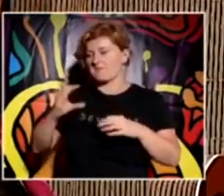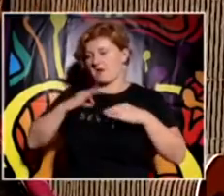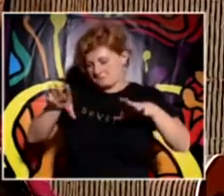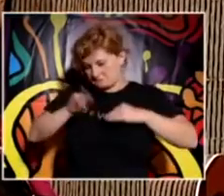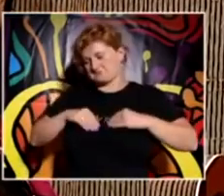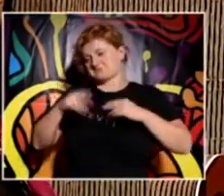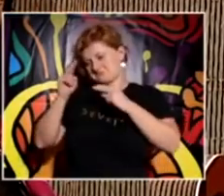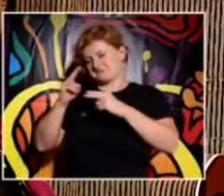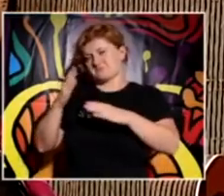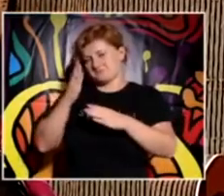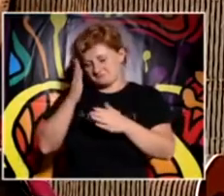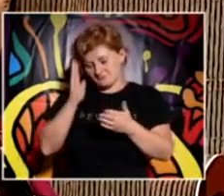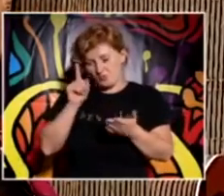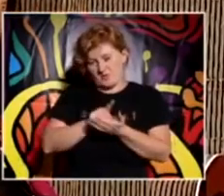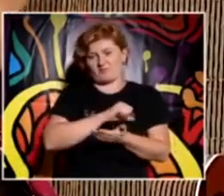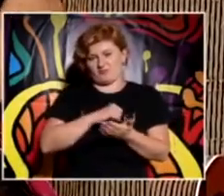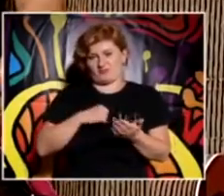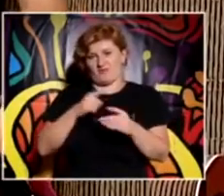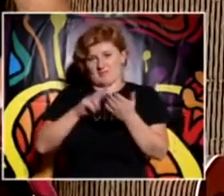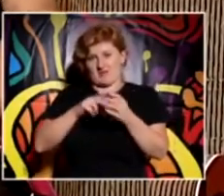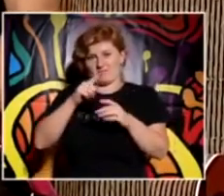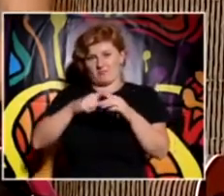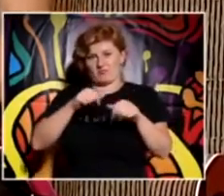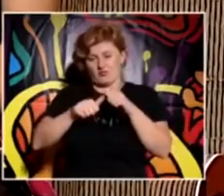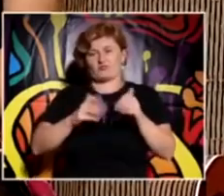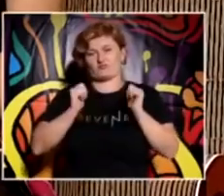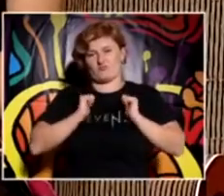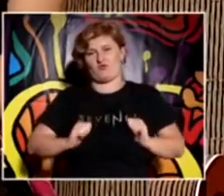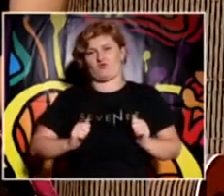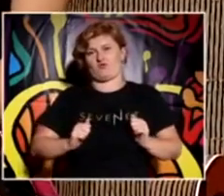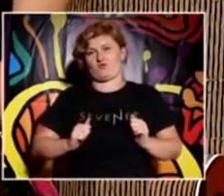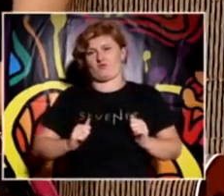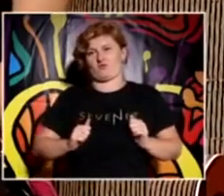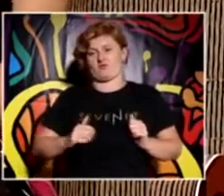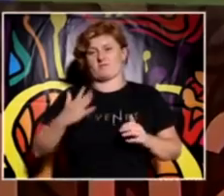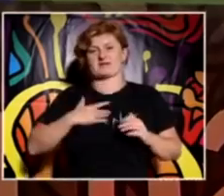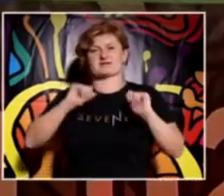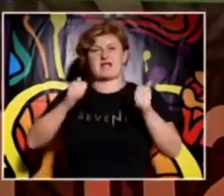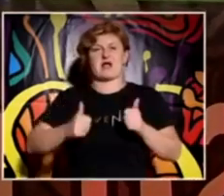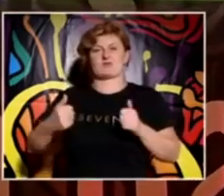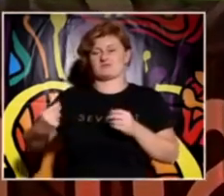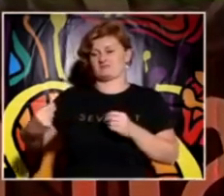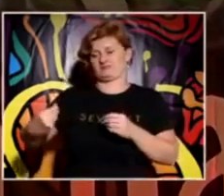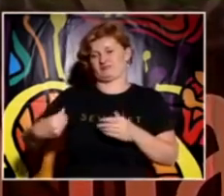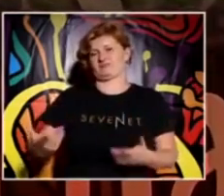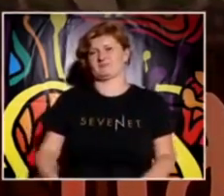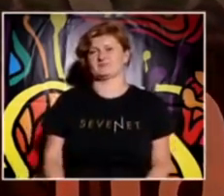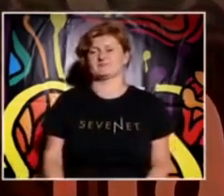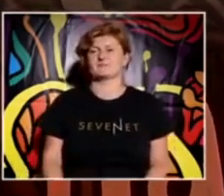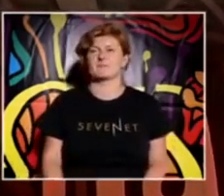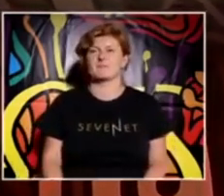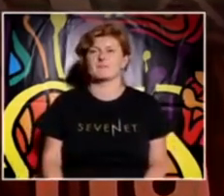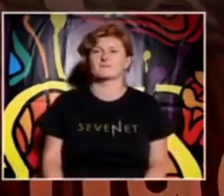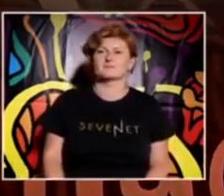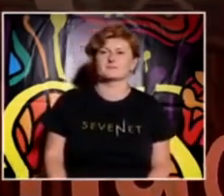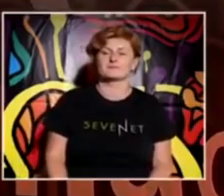znalazły się też takie dobre osoby i my mieliśmy raz, że spokój, a dwa, że mieliśmy stały dochód na miejscu. Inną taką rzeczą